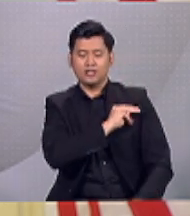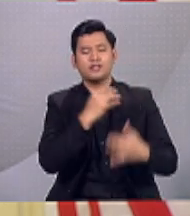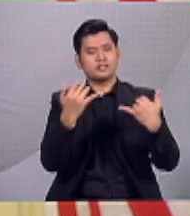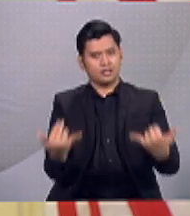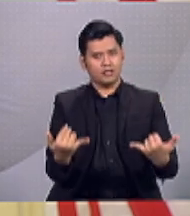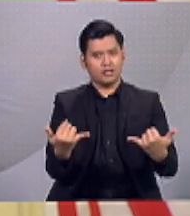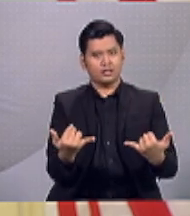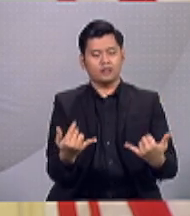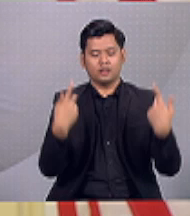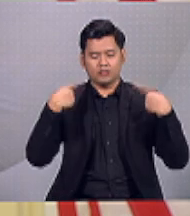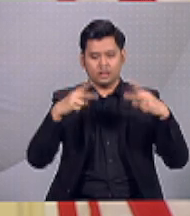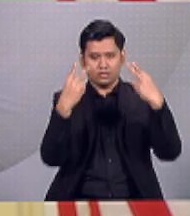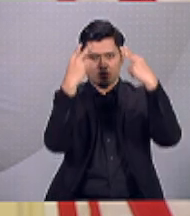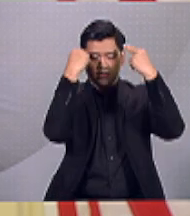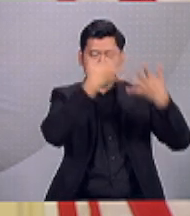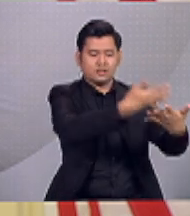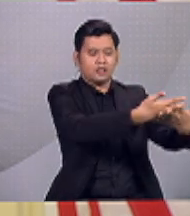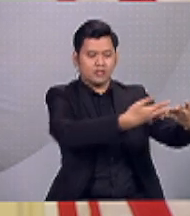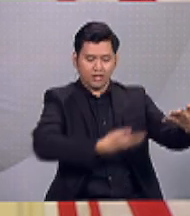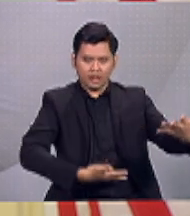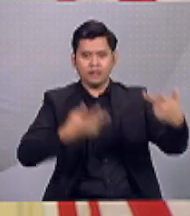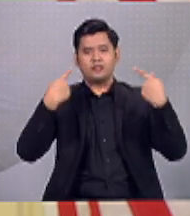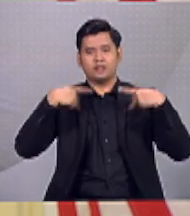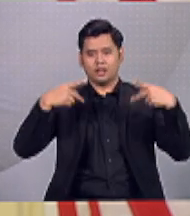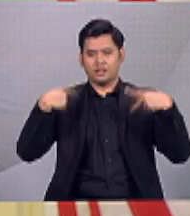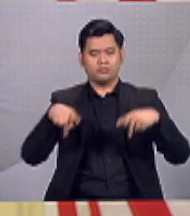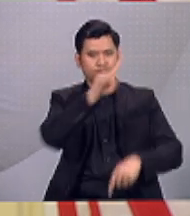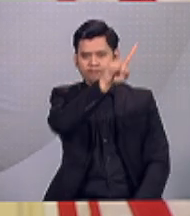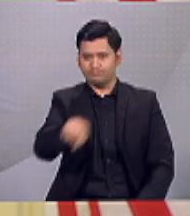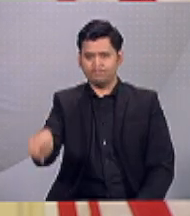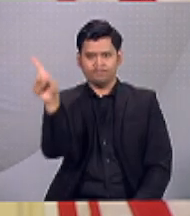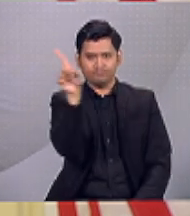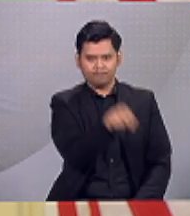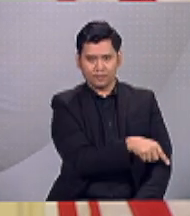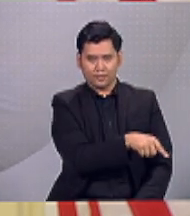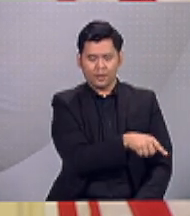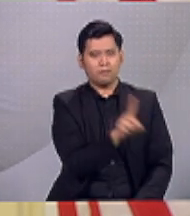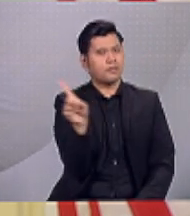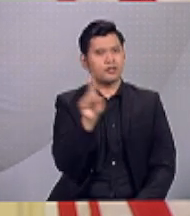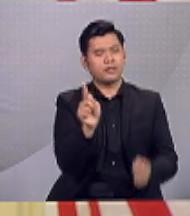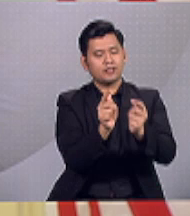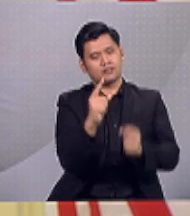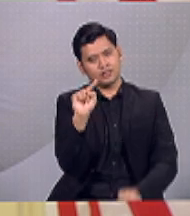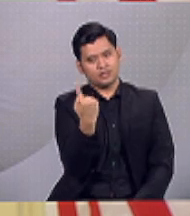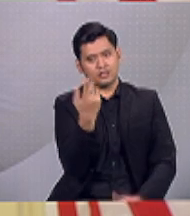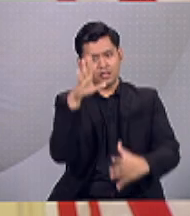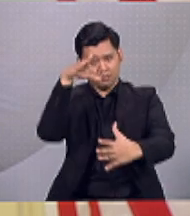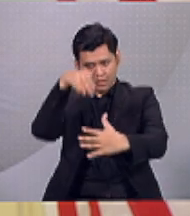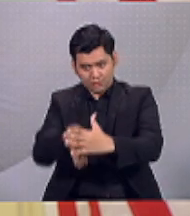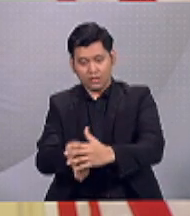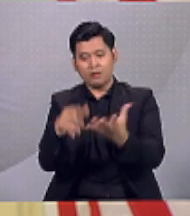dalam senarai terlarang di mana saja, ya. Okey, termasuk di rumah.